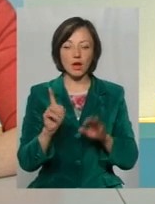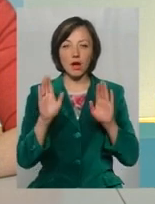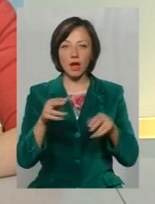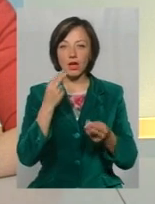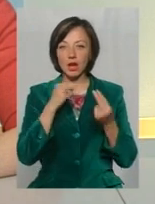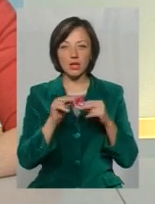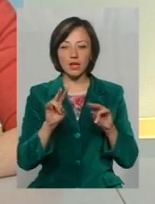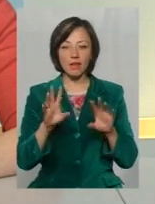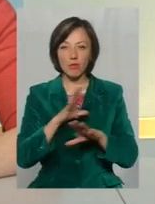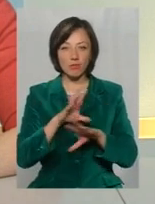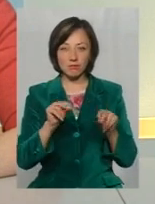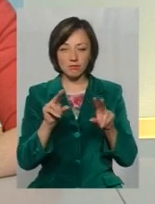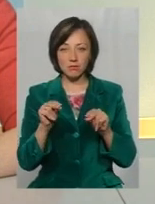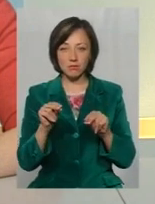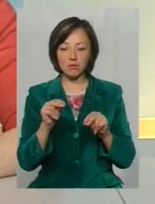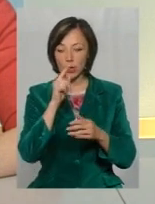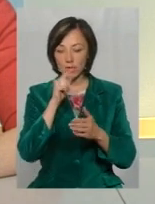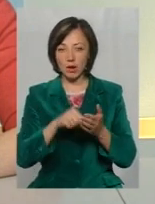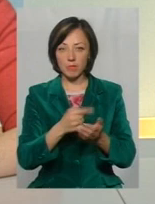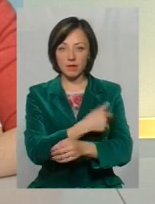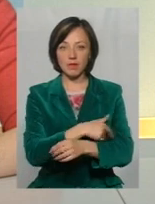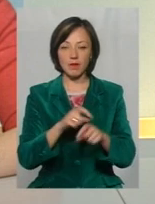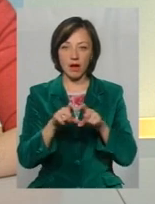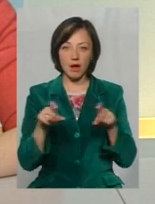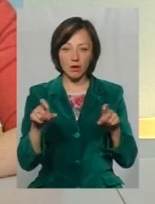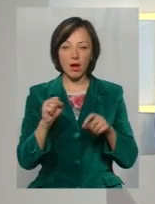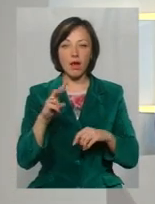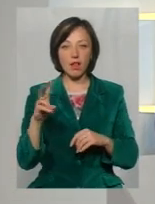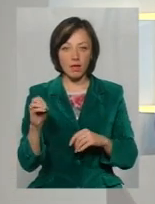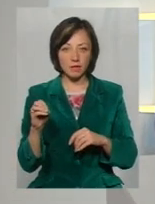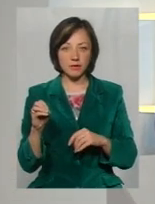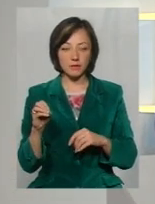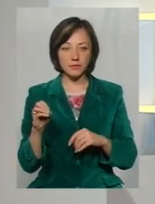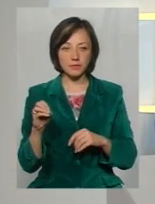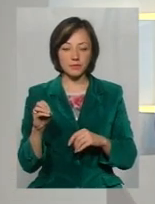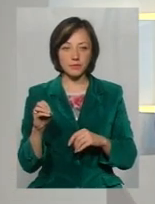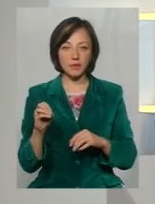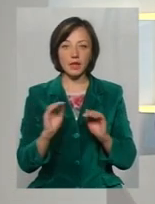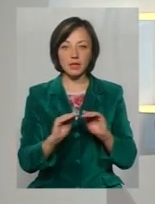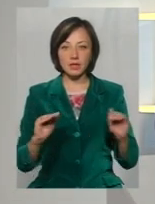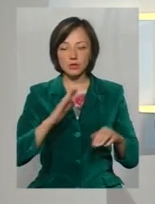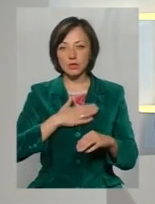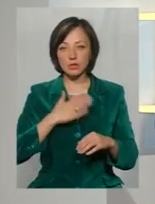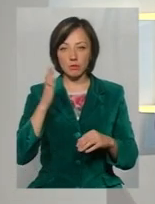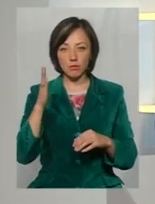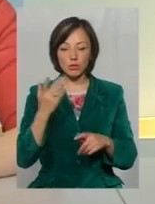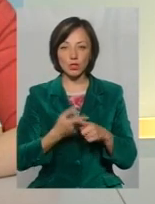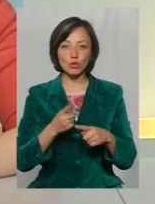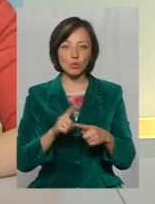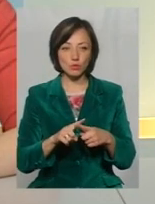краще їм не трапляється потрапити, наприклад, в лікарню, але діти – це наше майбутнє.